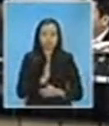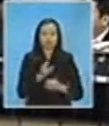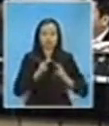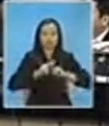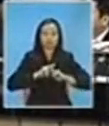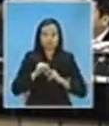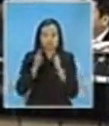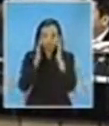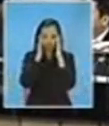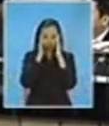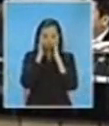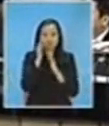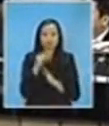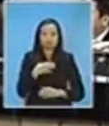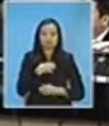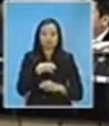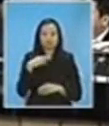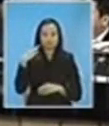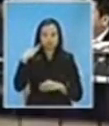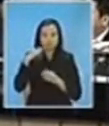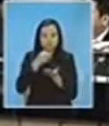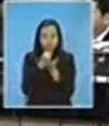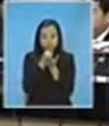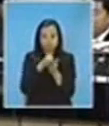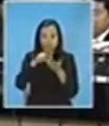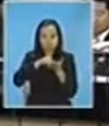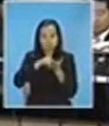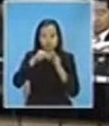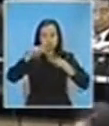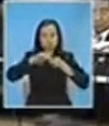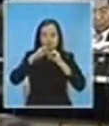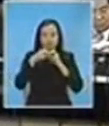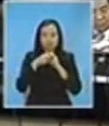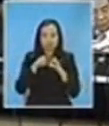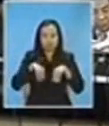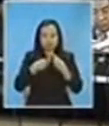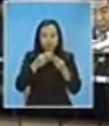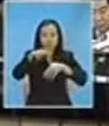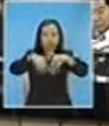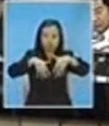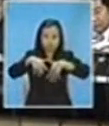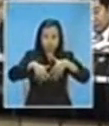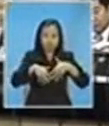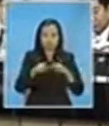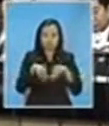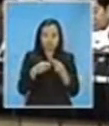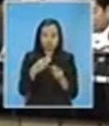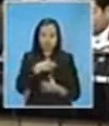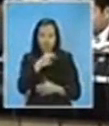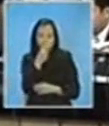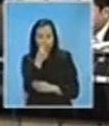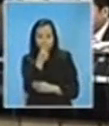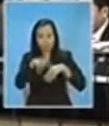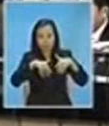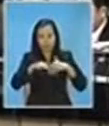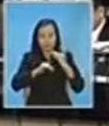ฉันมีความตั้งใจจริงที่ได้อาสาเข้ามาแก้ไขปัญหาให้กับพี่น้องประชาชนอยากเห็นเพียงแต่พี่น้องประชาชนมีคุณ